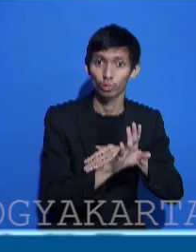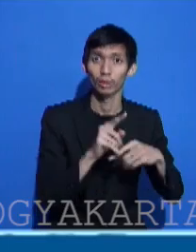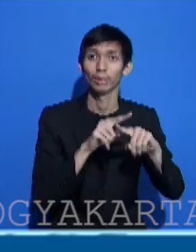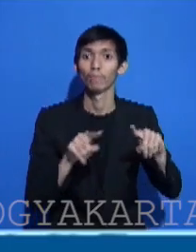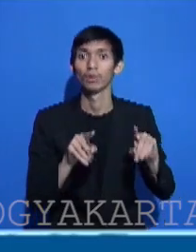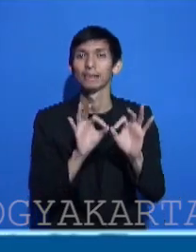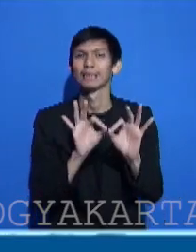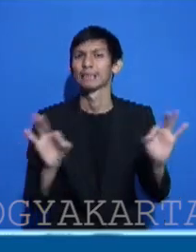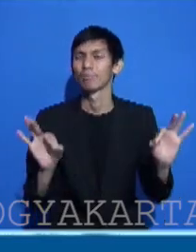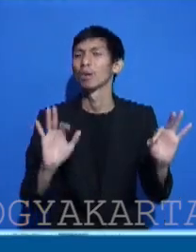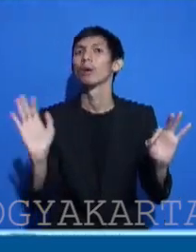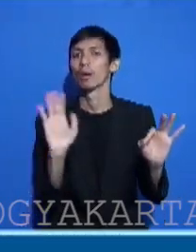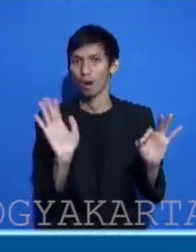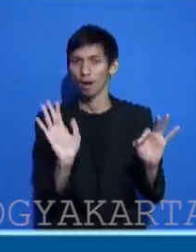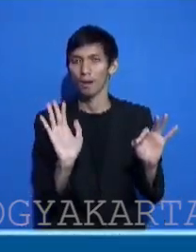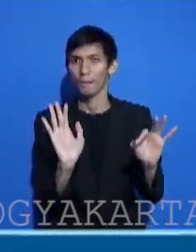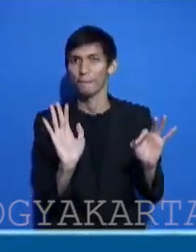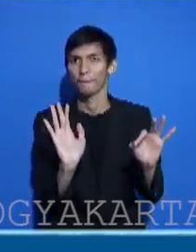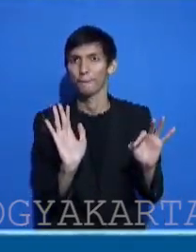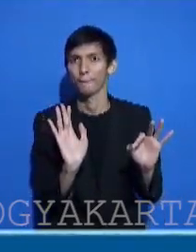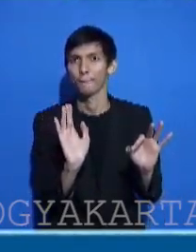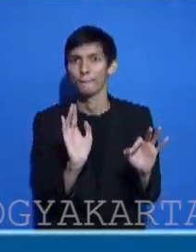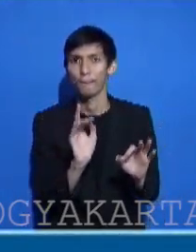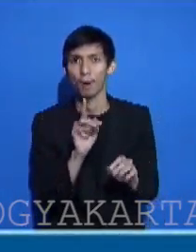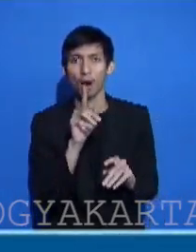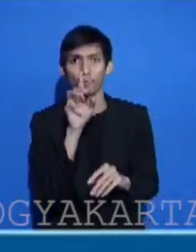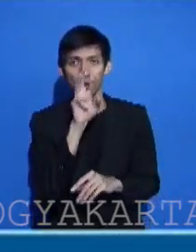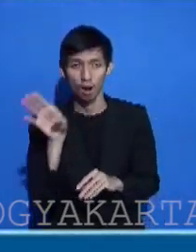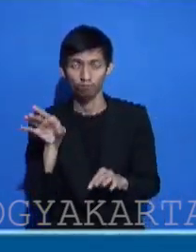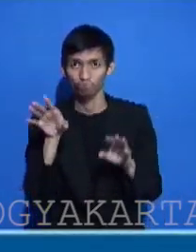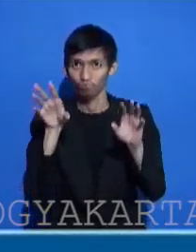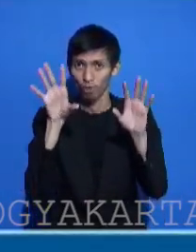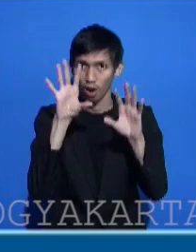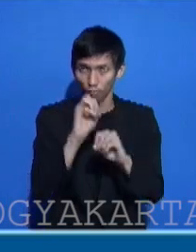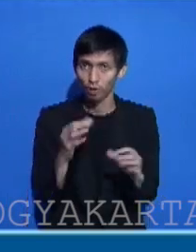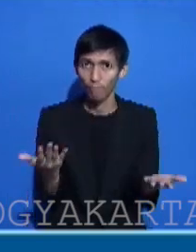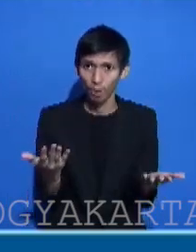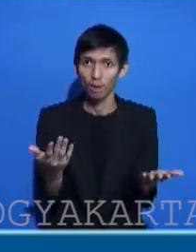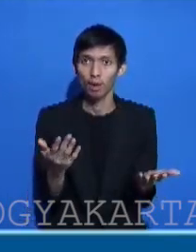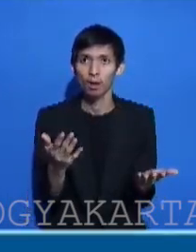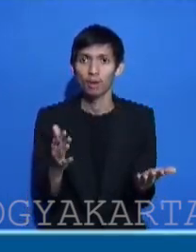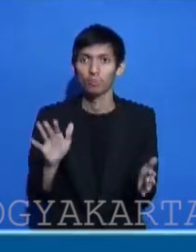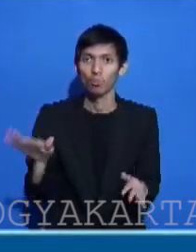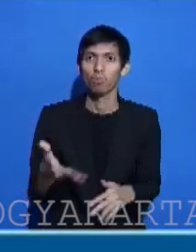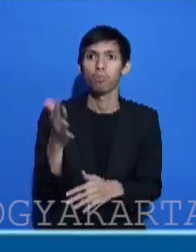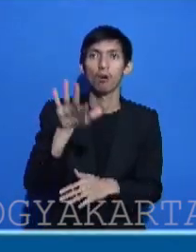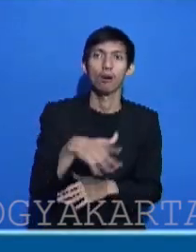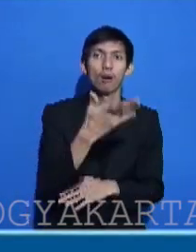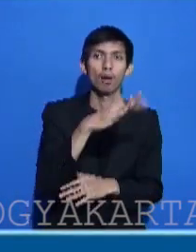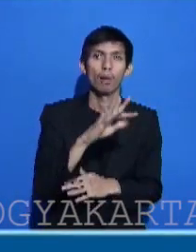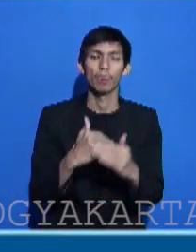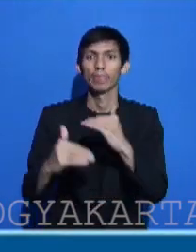sepen. Ananging ingkang kedah dipun katosaken inggih menika aluning seganten ingkang tasih kadangkala